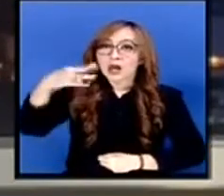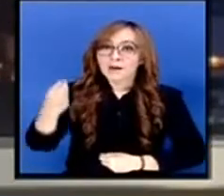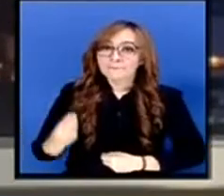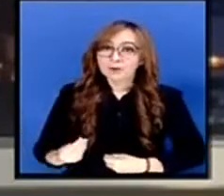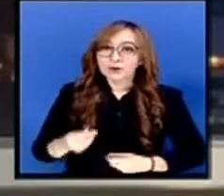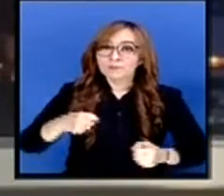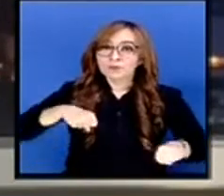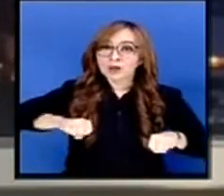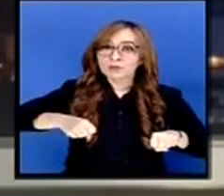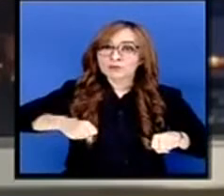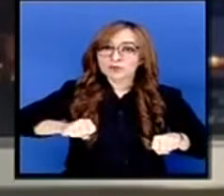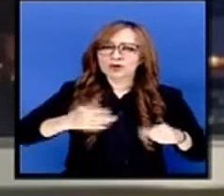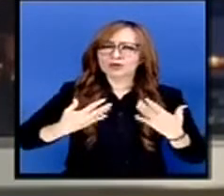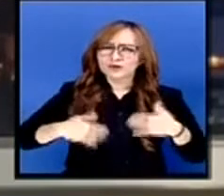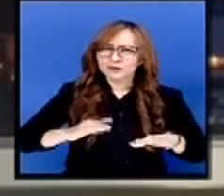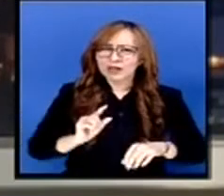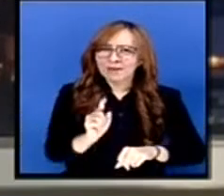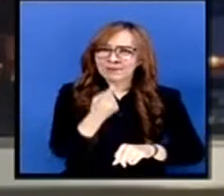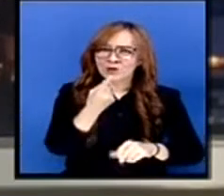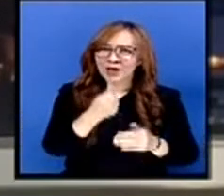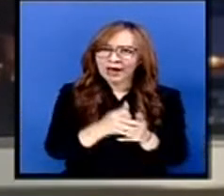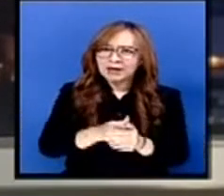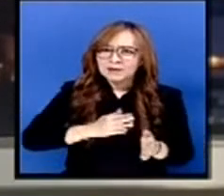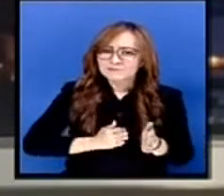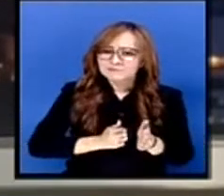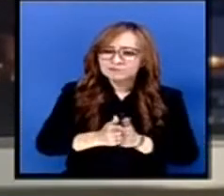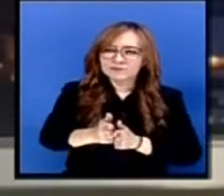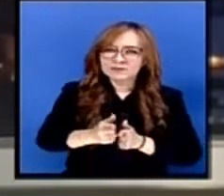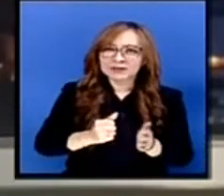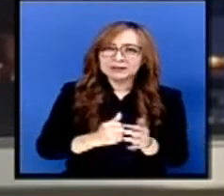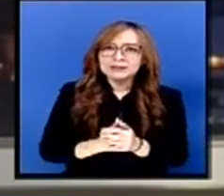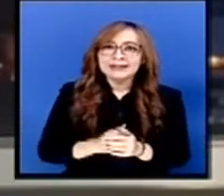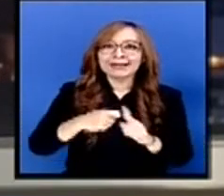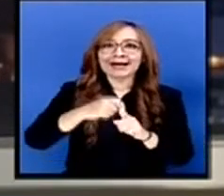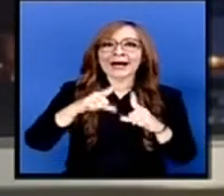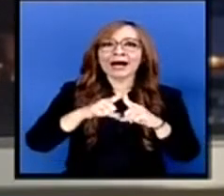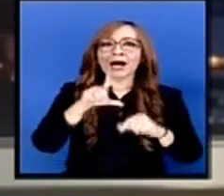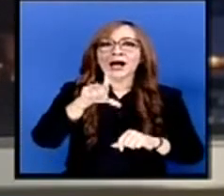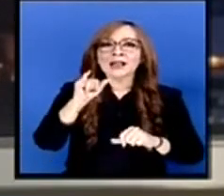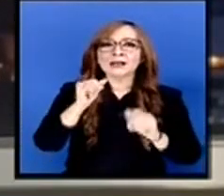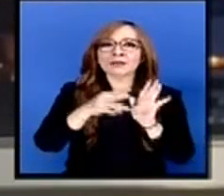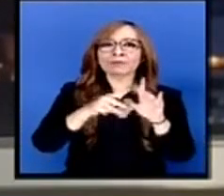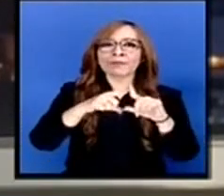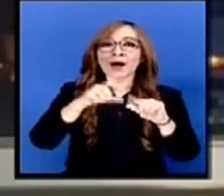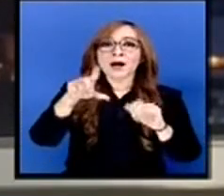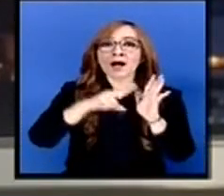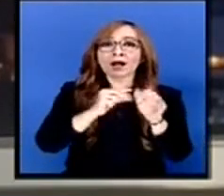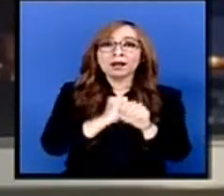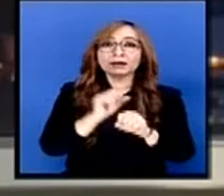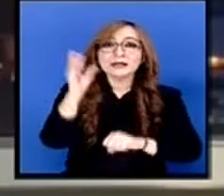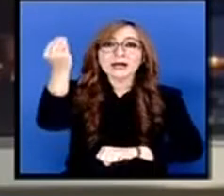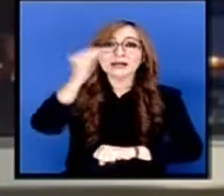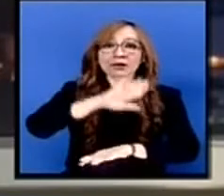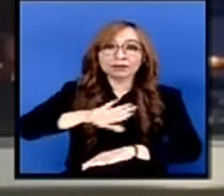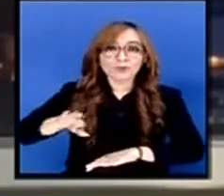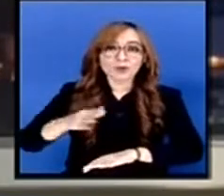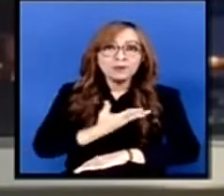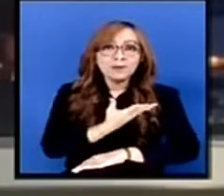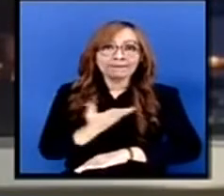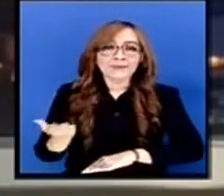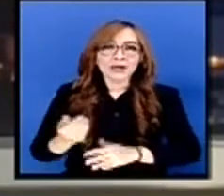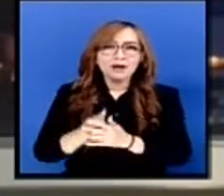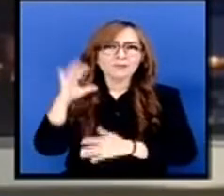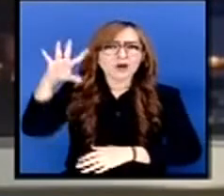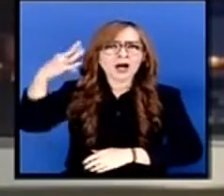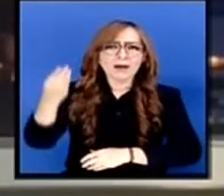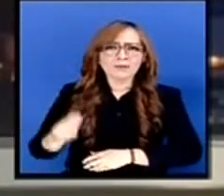mulai melintasi Jalan Raya Kalimalang Durensawit, Jakarta Timur pada Sabtu malam. Para pemudik sengaja memilih melakukan perjalanan